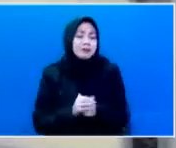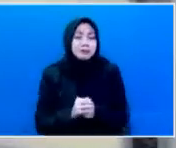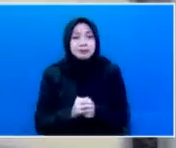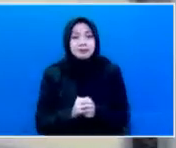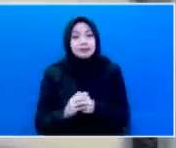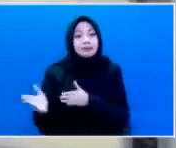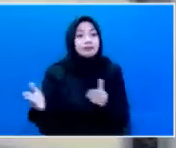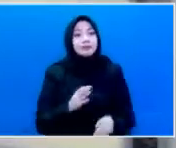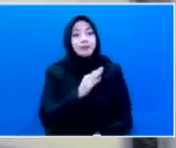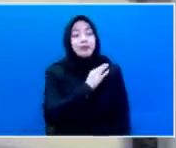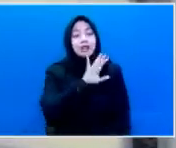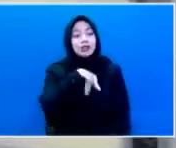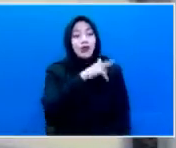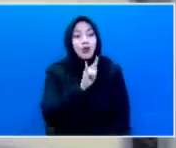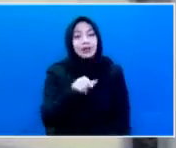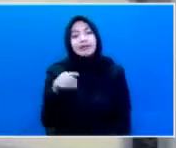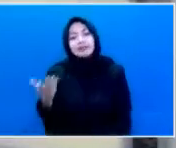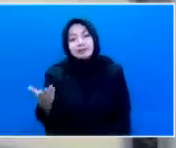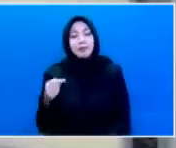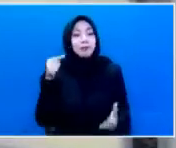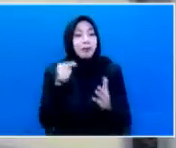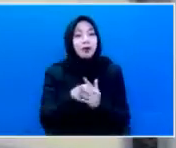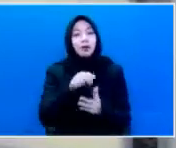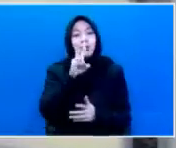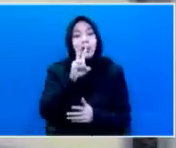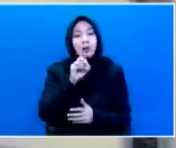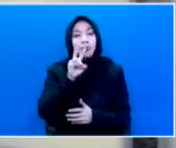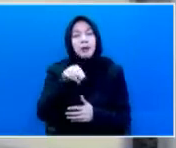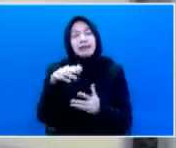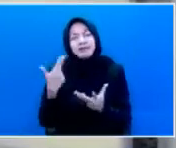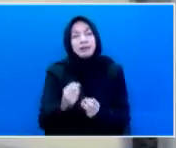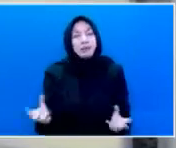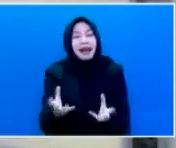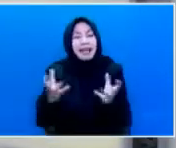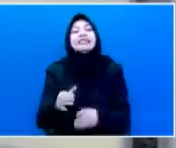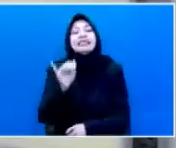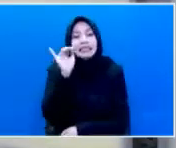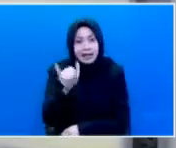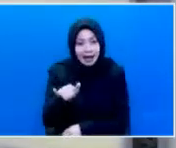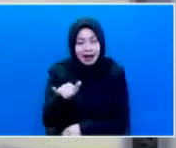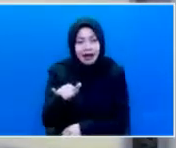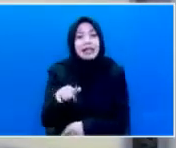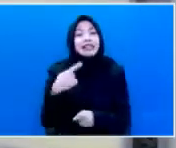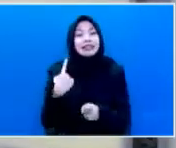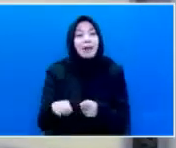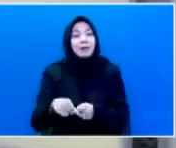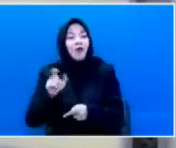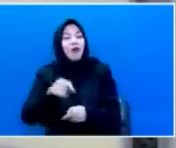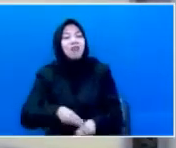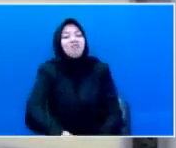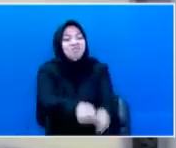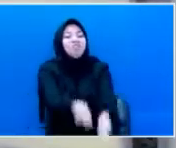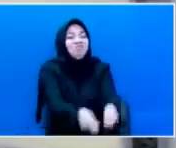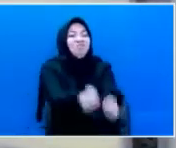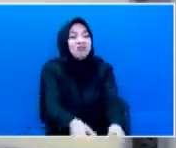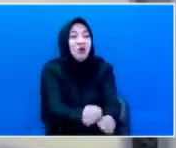Widodo menilai situasi Pemilu 2024 memang terkadang sedikit panas tetapi situasi yang panas itu jangan Kemudian